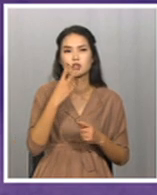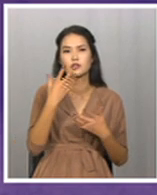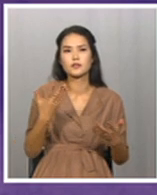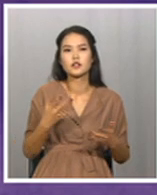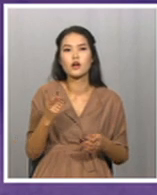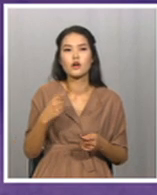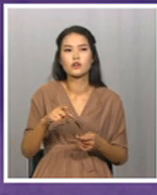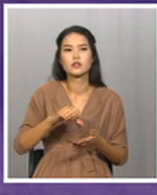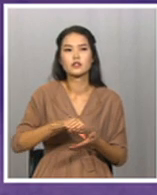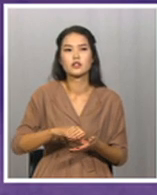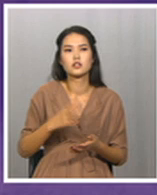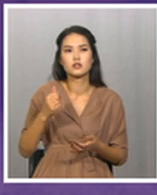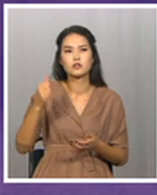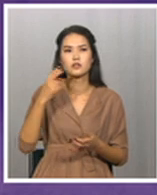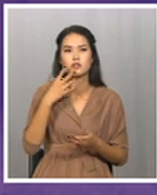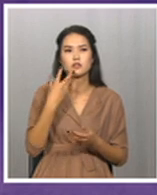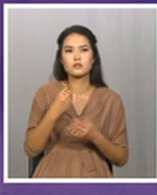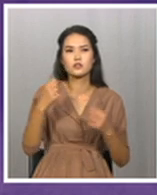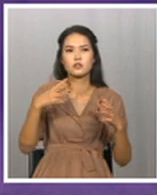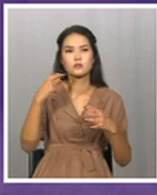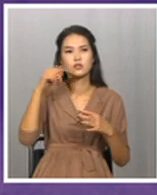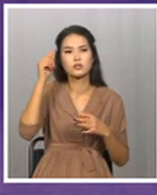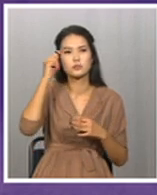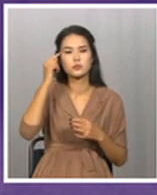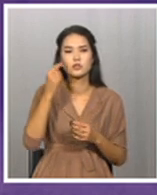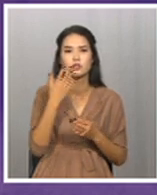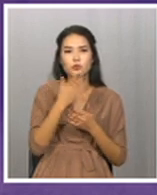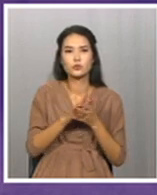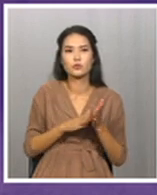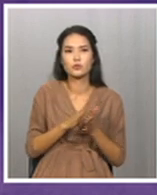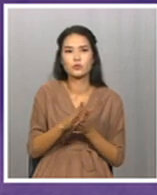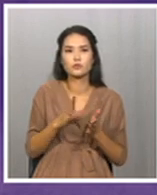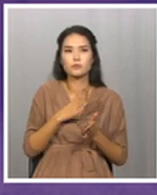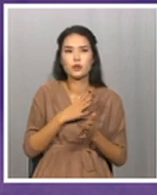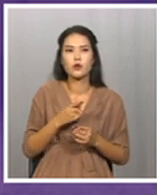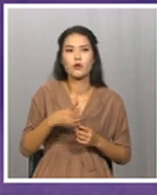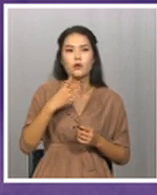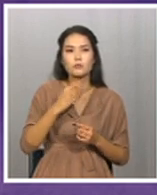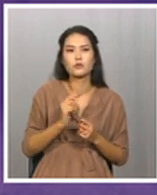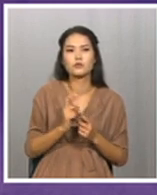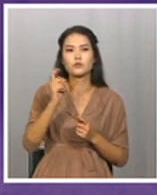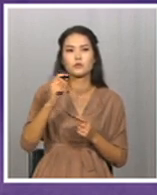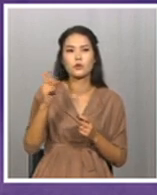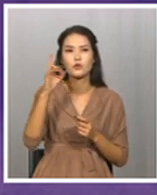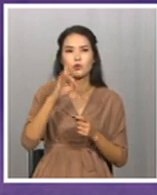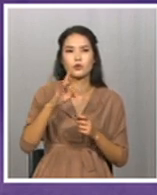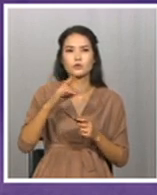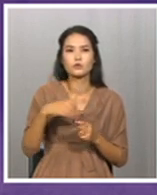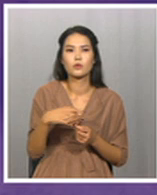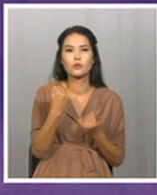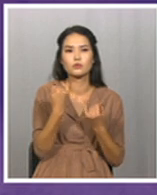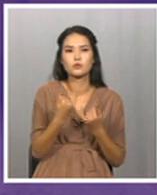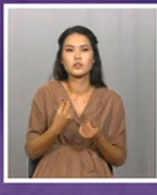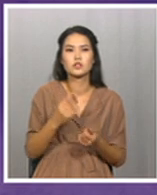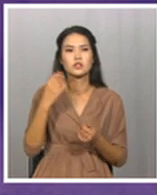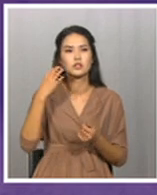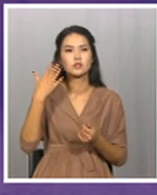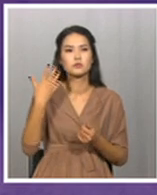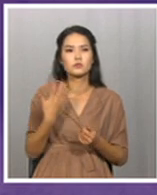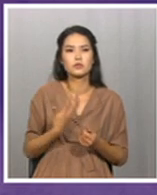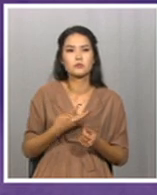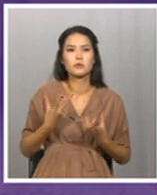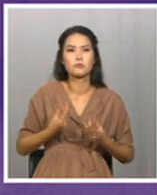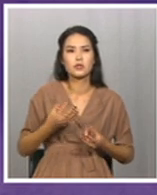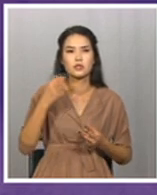видно. Он стоял спиной к свету и в замешательстве потирал руки. Он был высок ростом, худощав, с длинными,